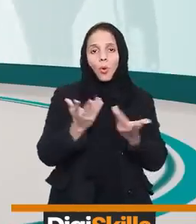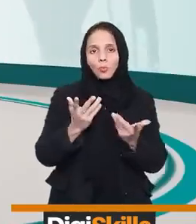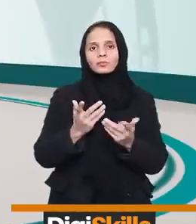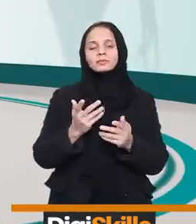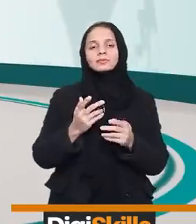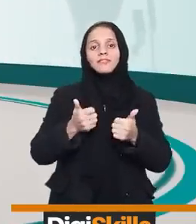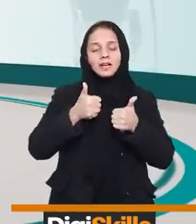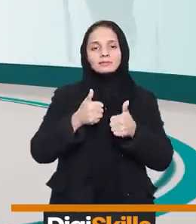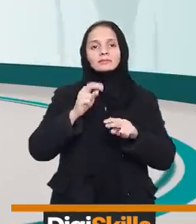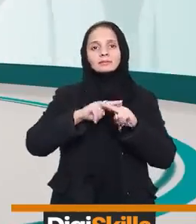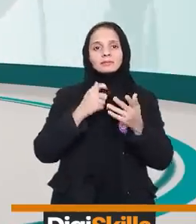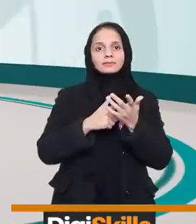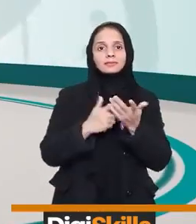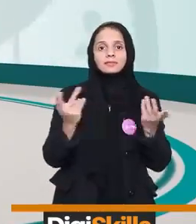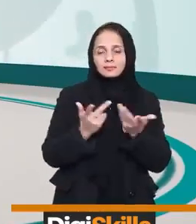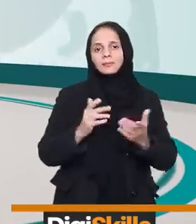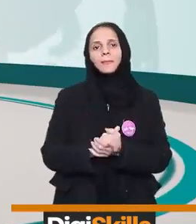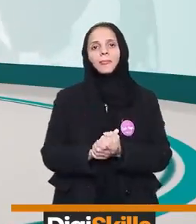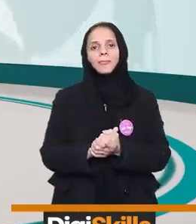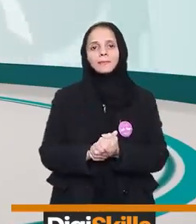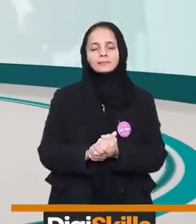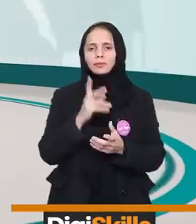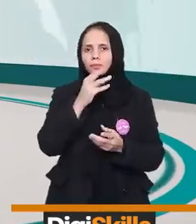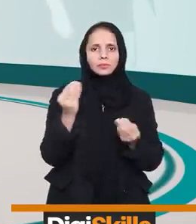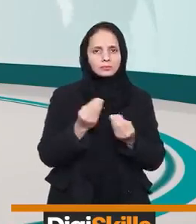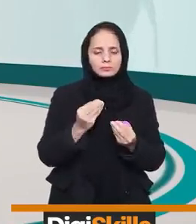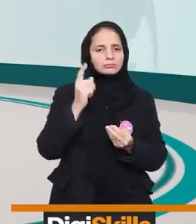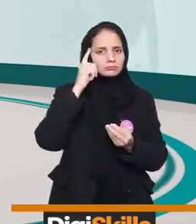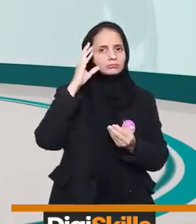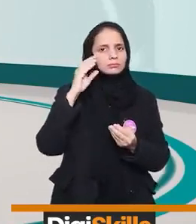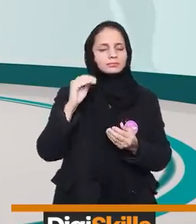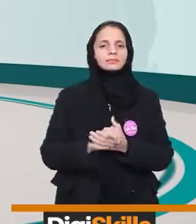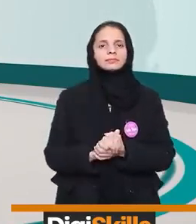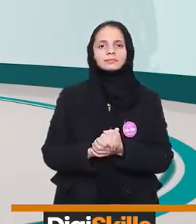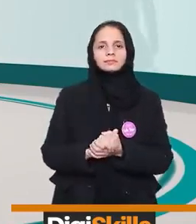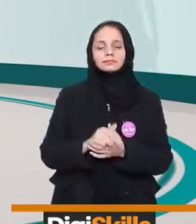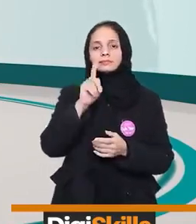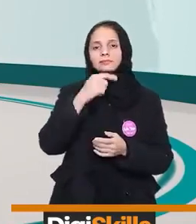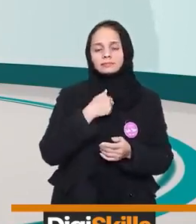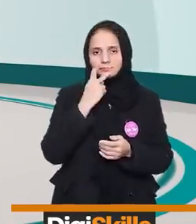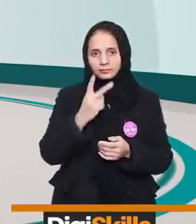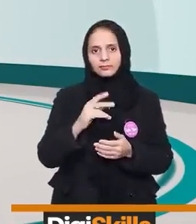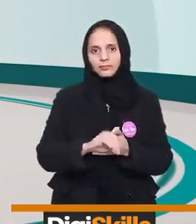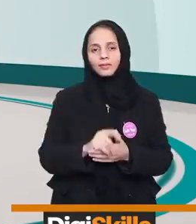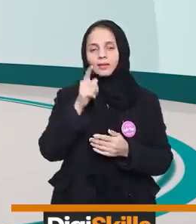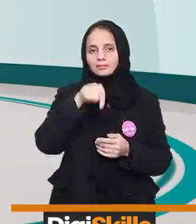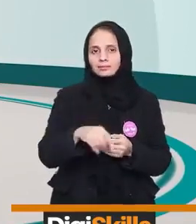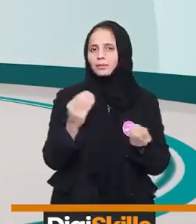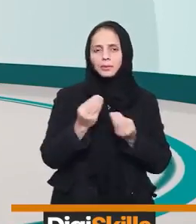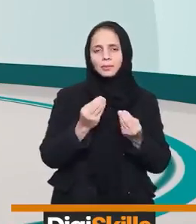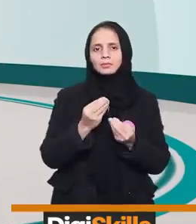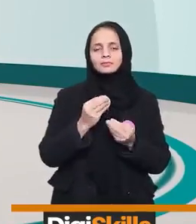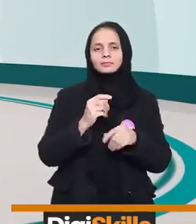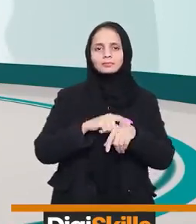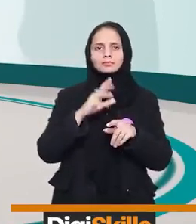ٹو ڈو افیکٹو فری لینسنگ. ایزی ایز اٹ ساؤنڈس، بٹ آئی کین assure you this is no